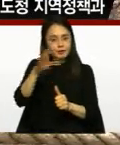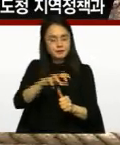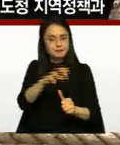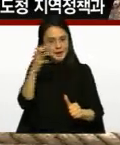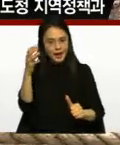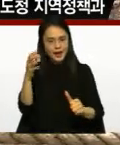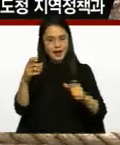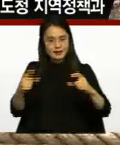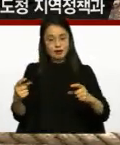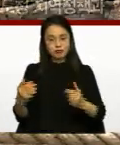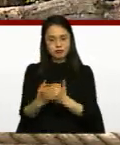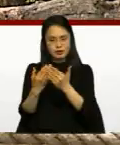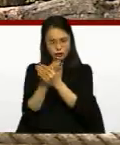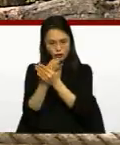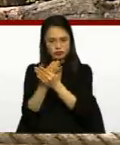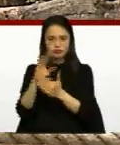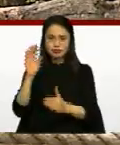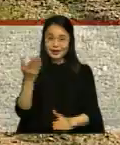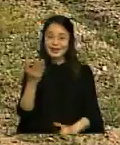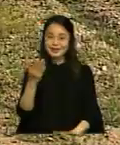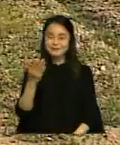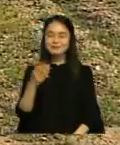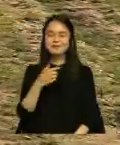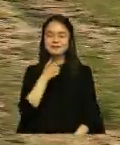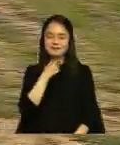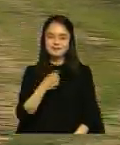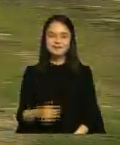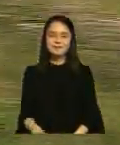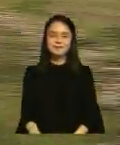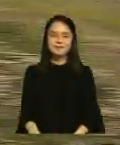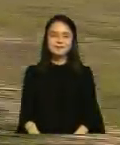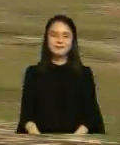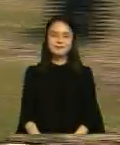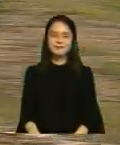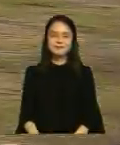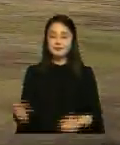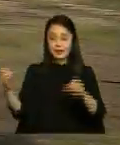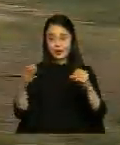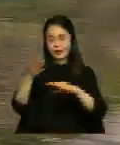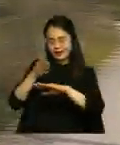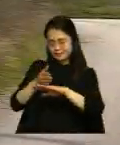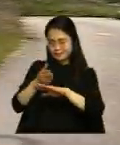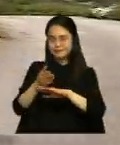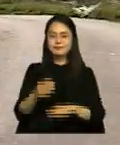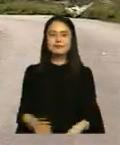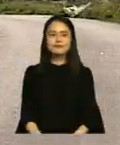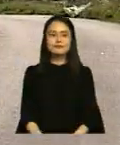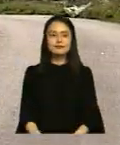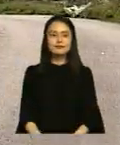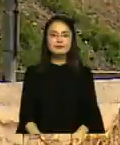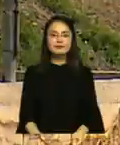환경이 조성되면 좋겠습니다. 팀장님, 오늘 말씀 잘 들었습니다. 감사합니다. 네, 감사합니다. 네.